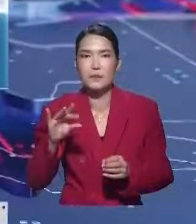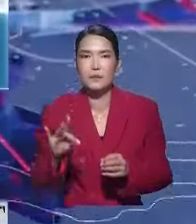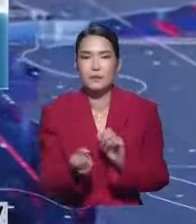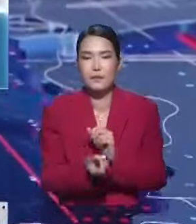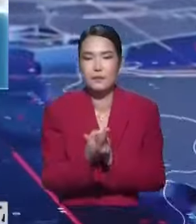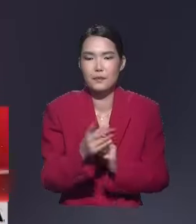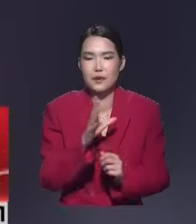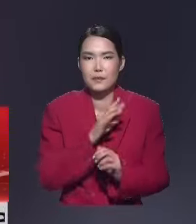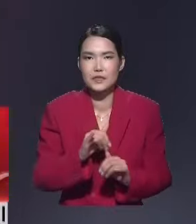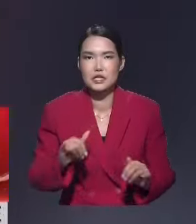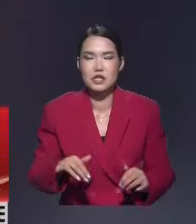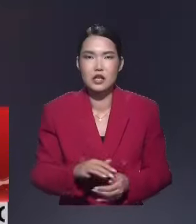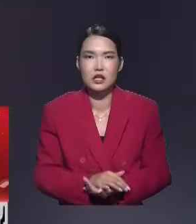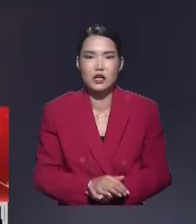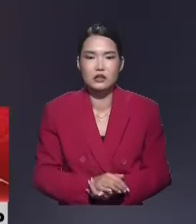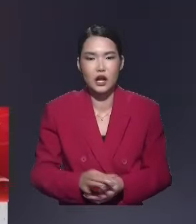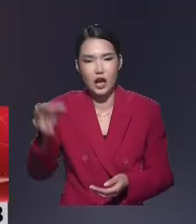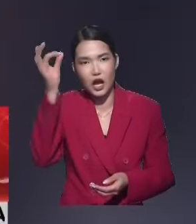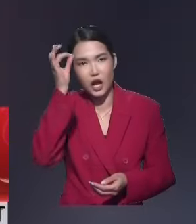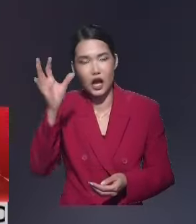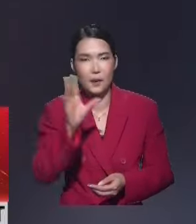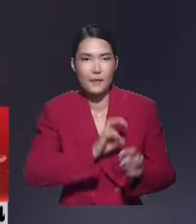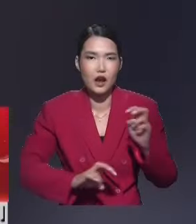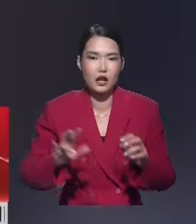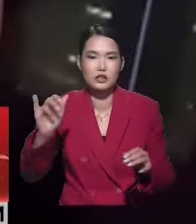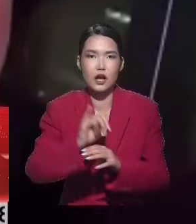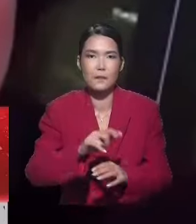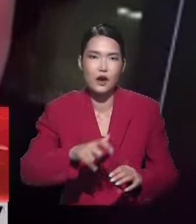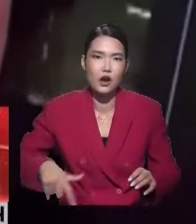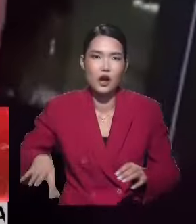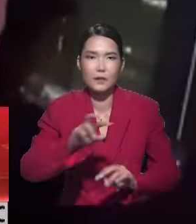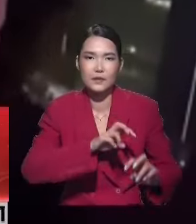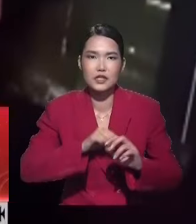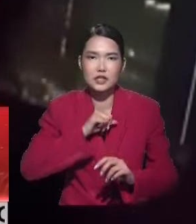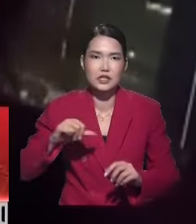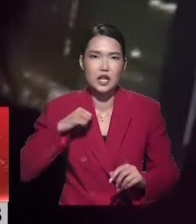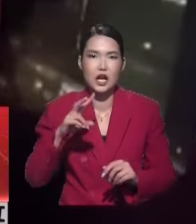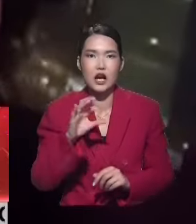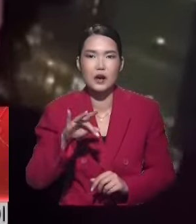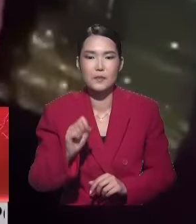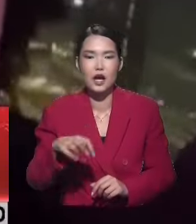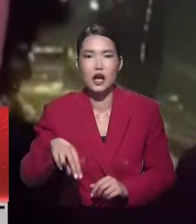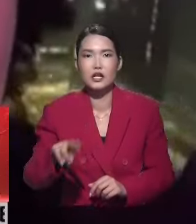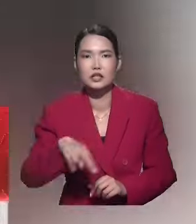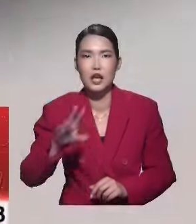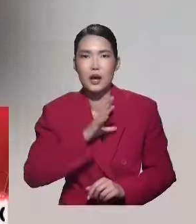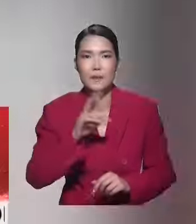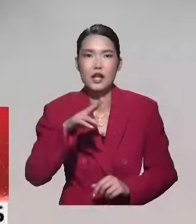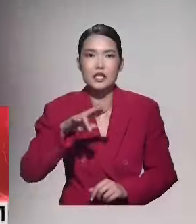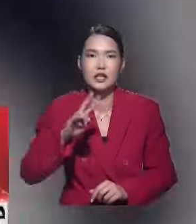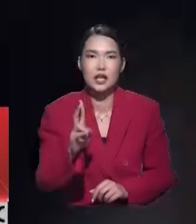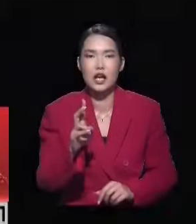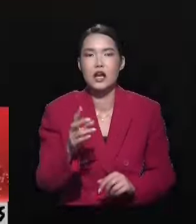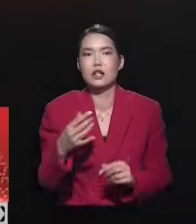психоречевого развития. Напомню, к поискам подключились общественники, а также сама Комбат Дошан. Провели даже